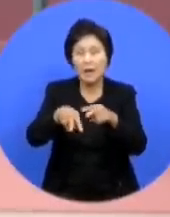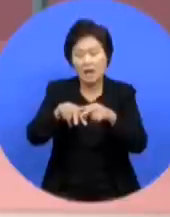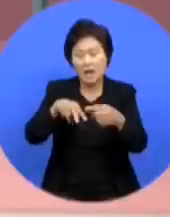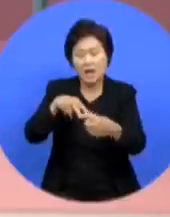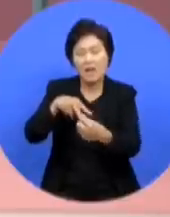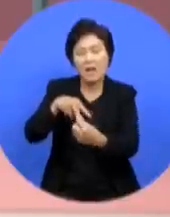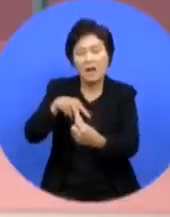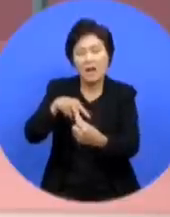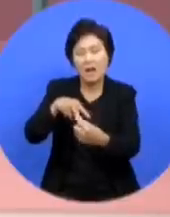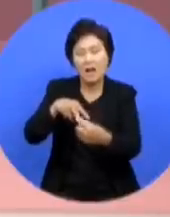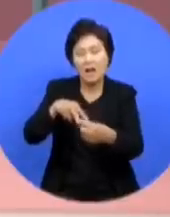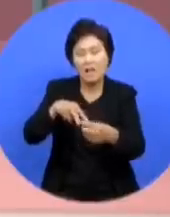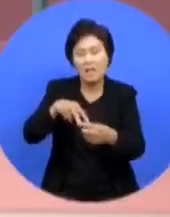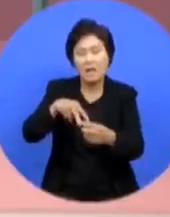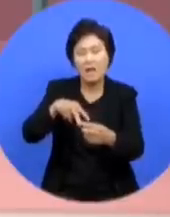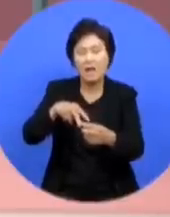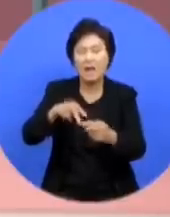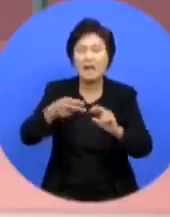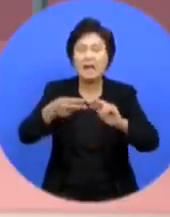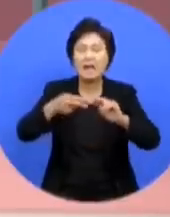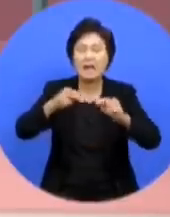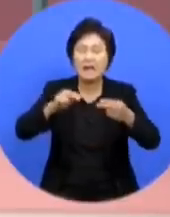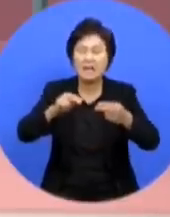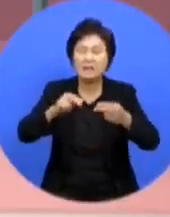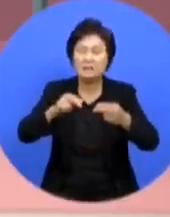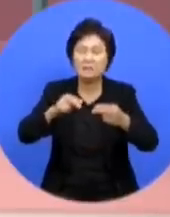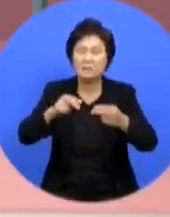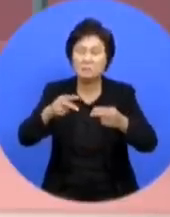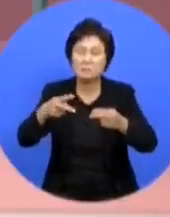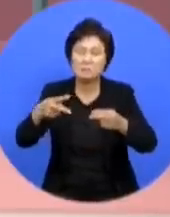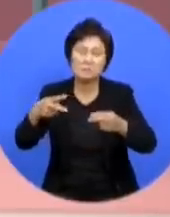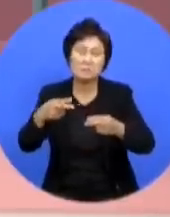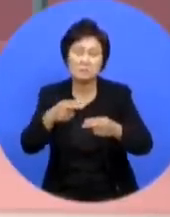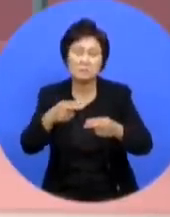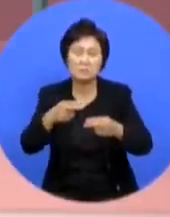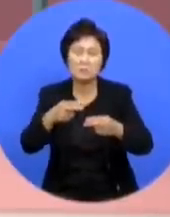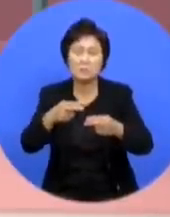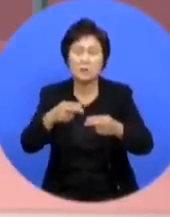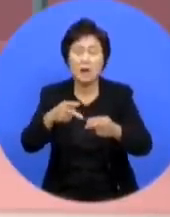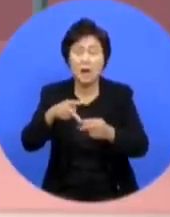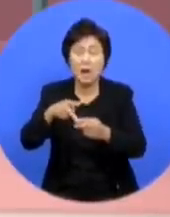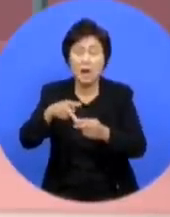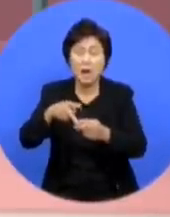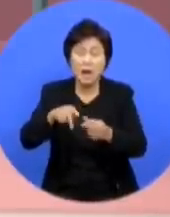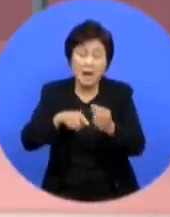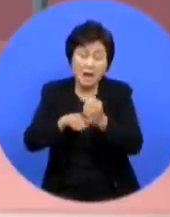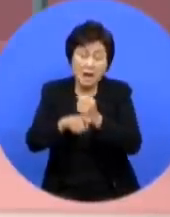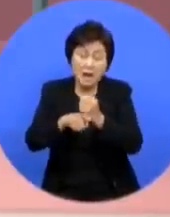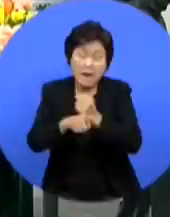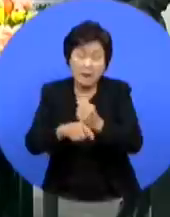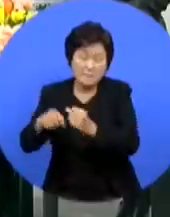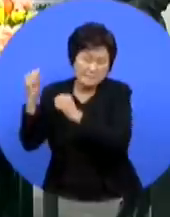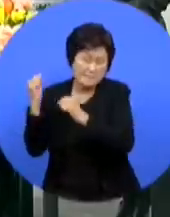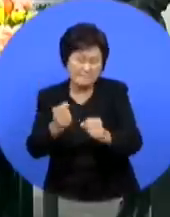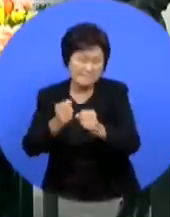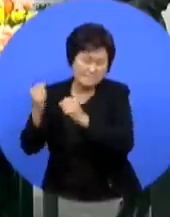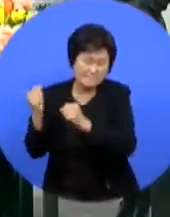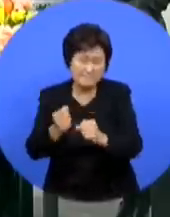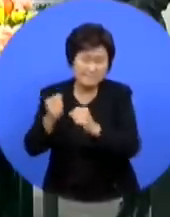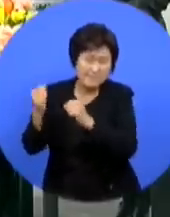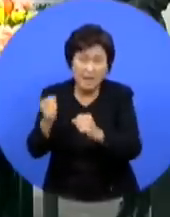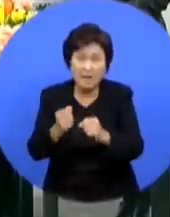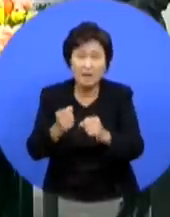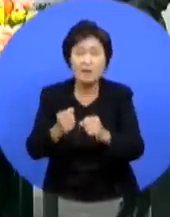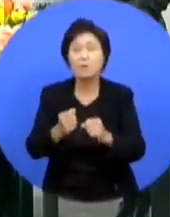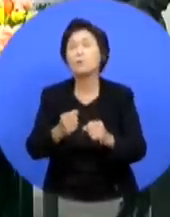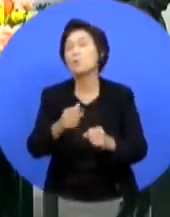그 다리에 상처가 나니까 그 조금만 더 고문을 하면서 때리는 거예요. 그런데 그분이 왜 그렇게